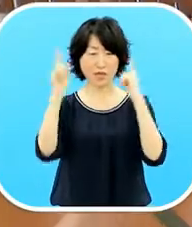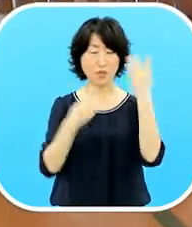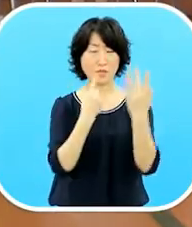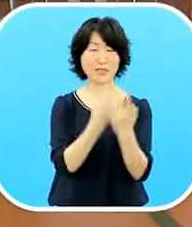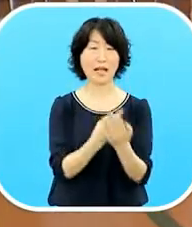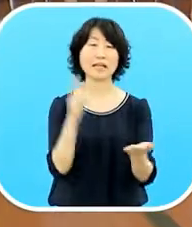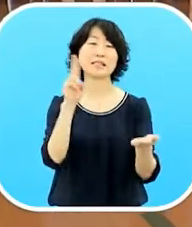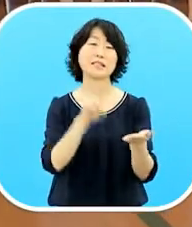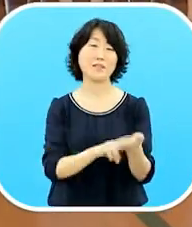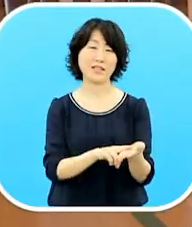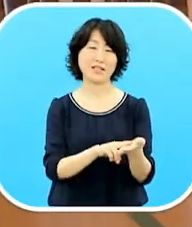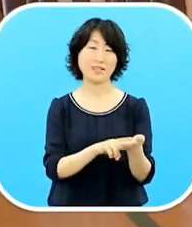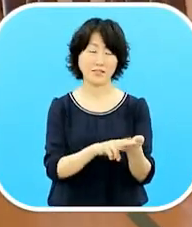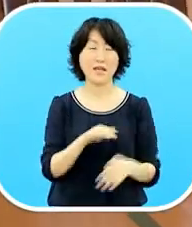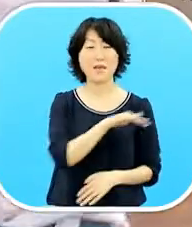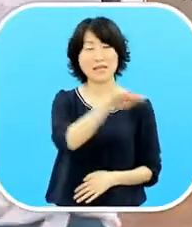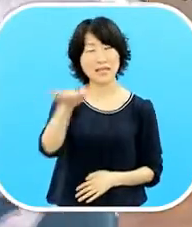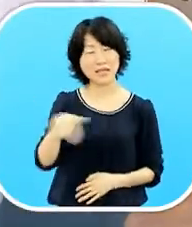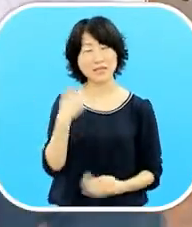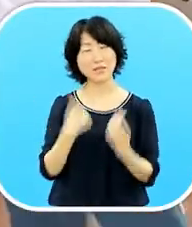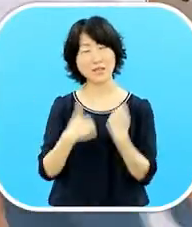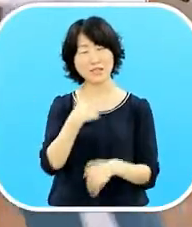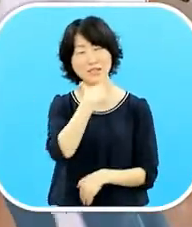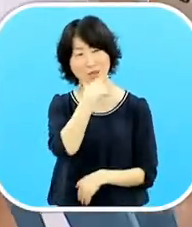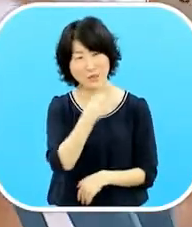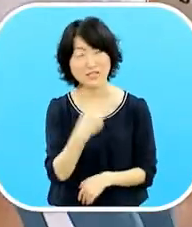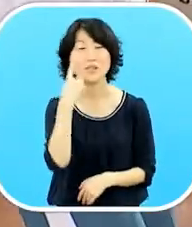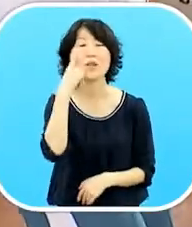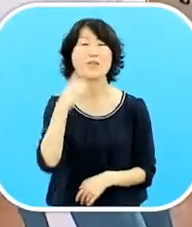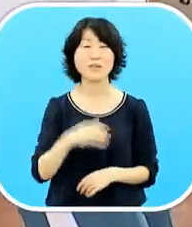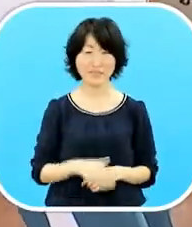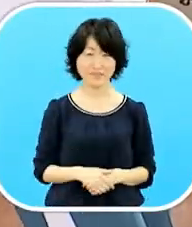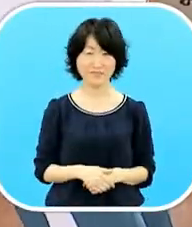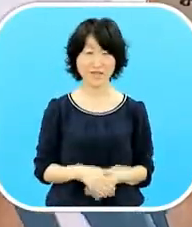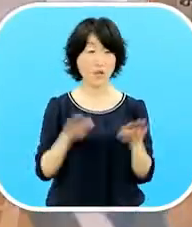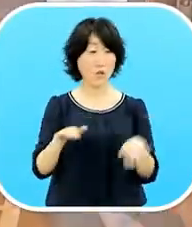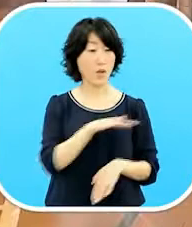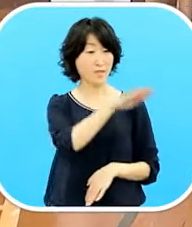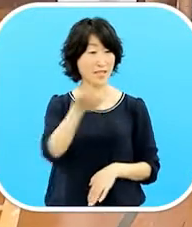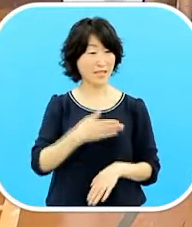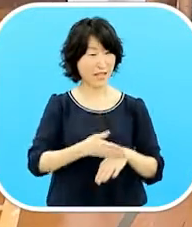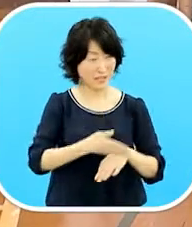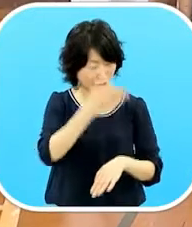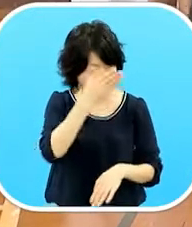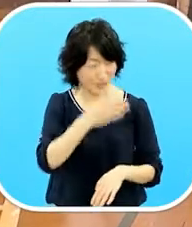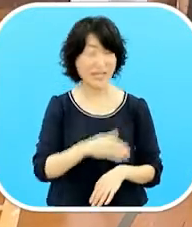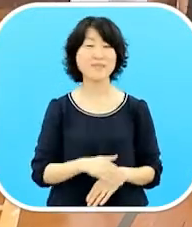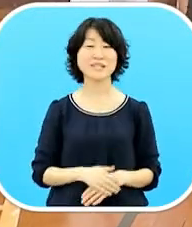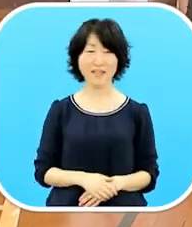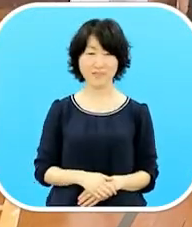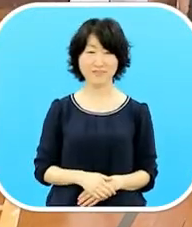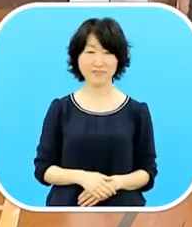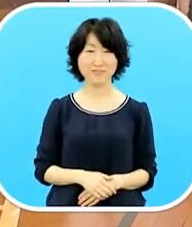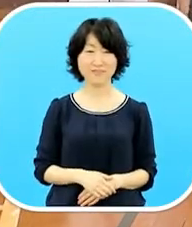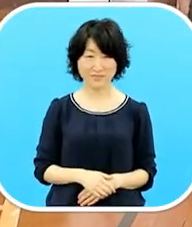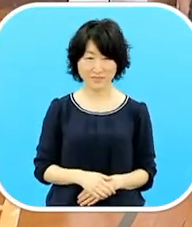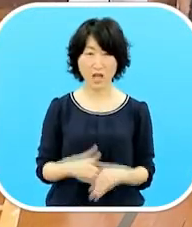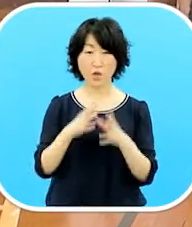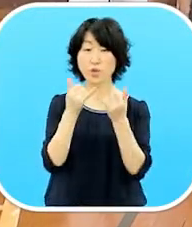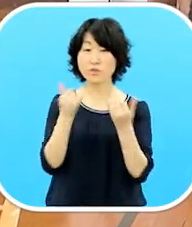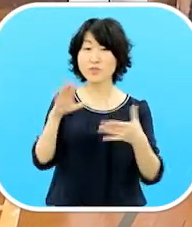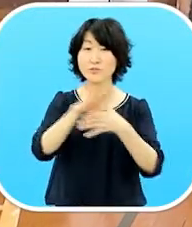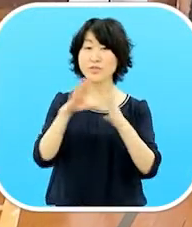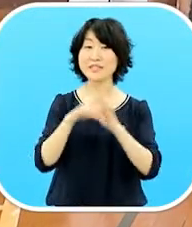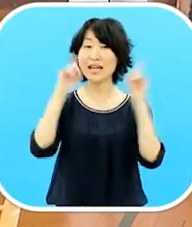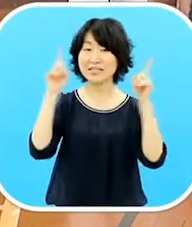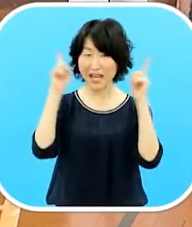ひ皆様にも楽しんでいただけたら嬉しいです。 本当に今日は皆さんありがとうございました。 国民文化祭では 笑